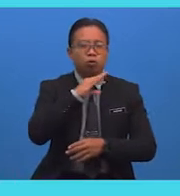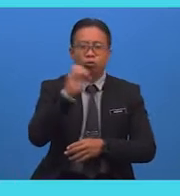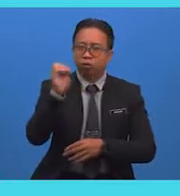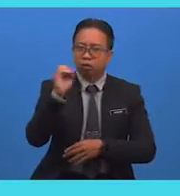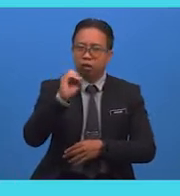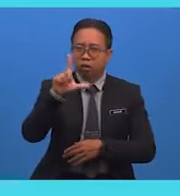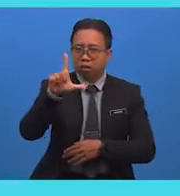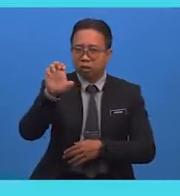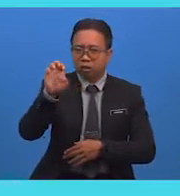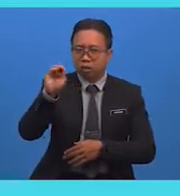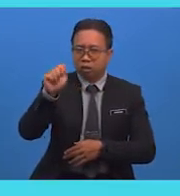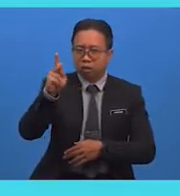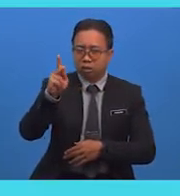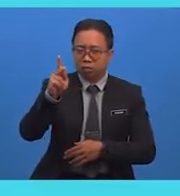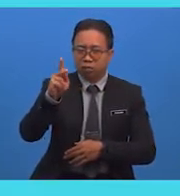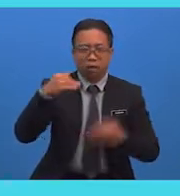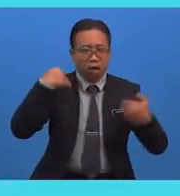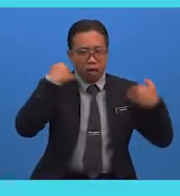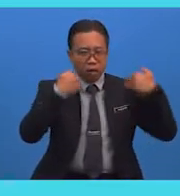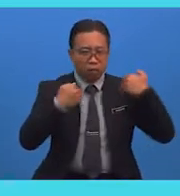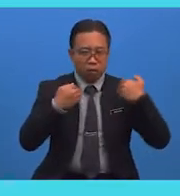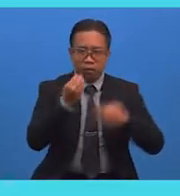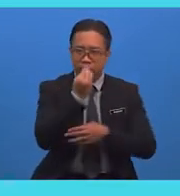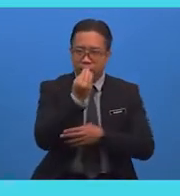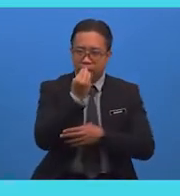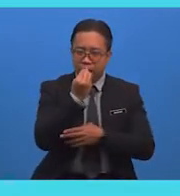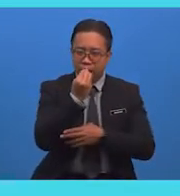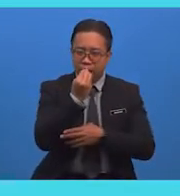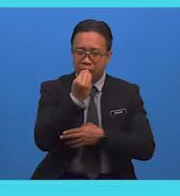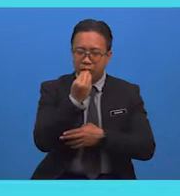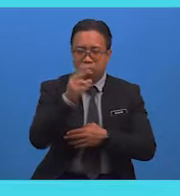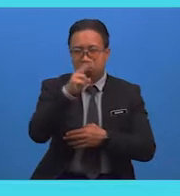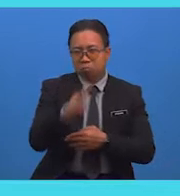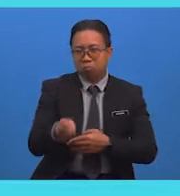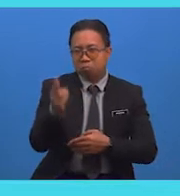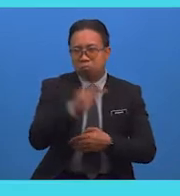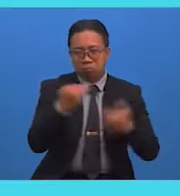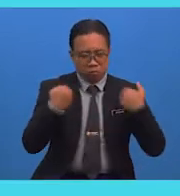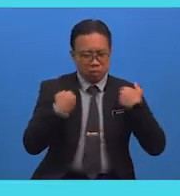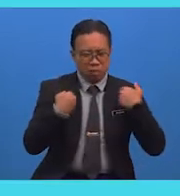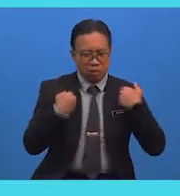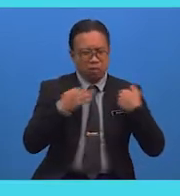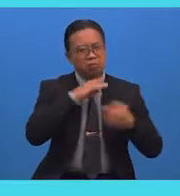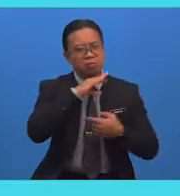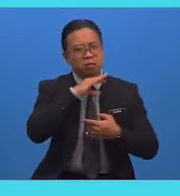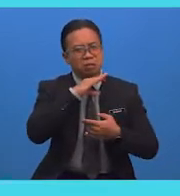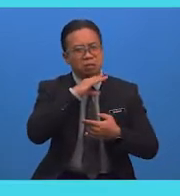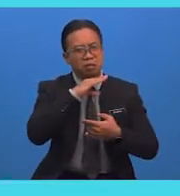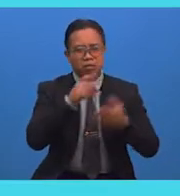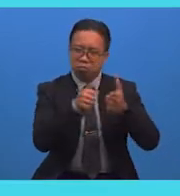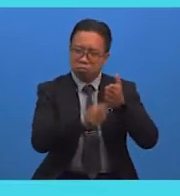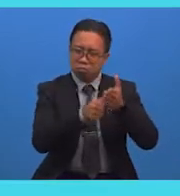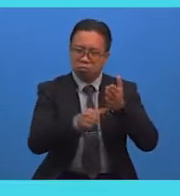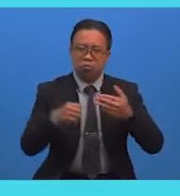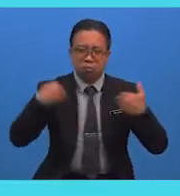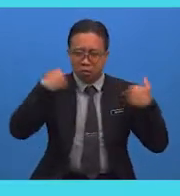tiada lemak haiwan. Manakala makanan yang haram pula, kandungannya bercampur dengan najis dan kotoran